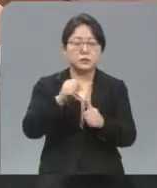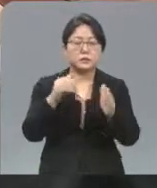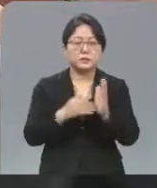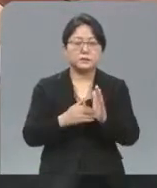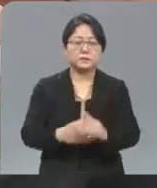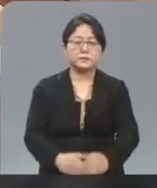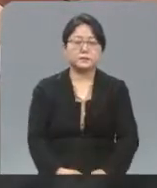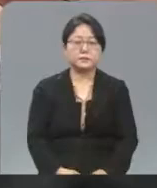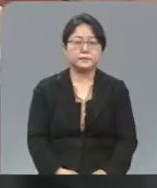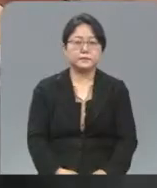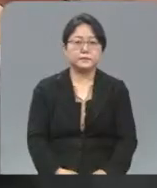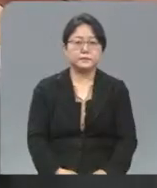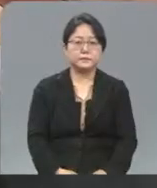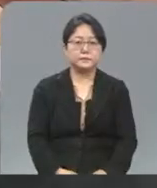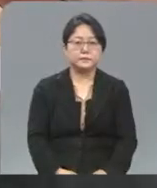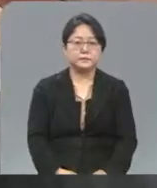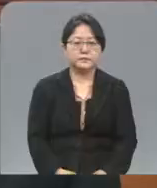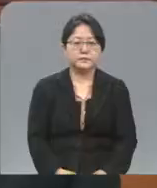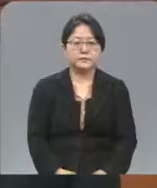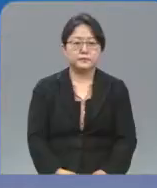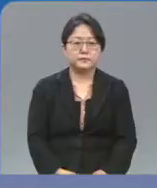선임됐습니다.